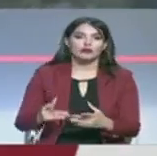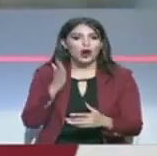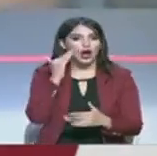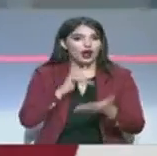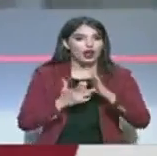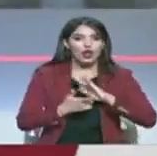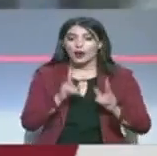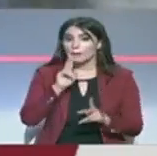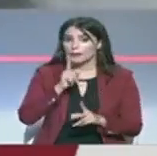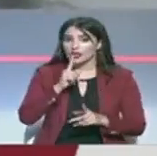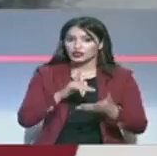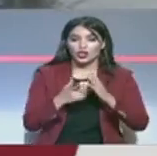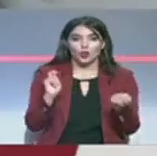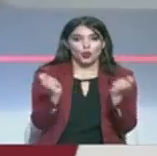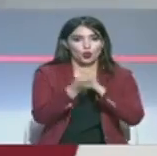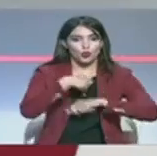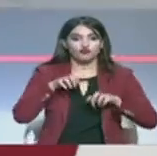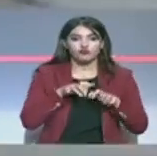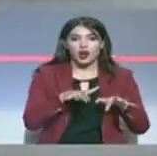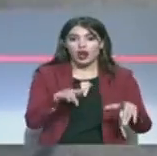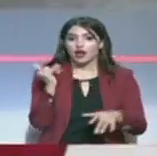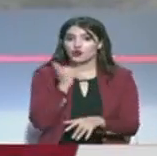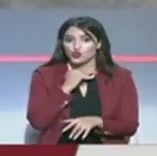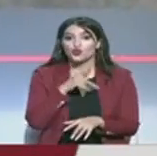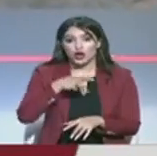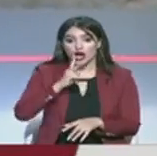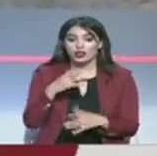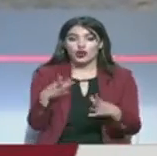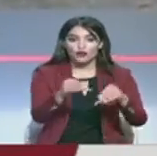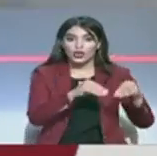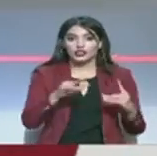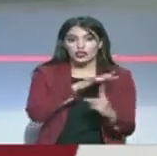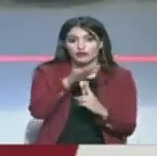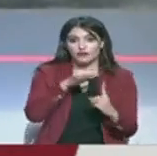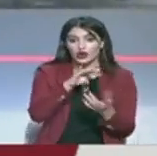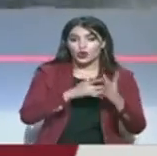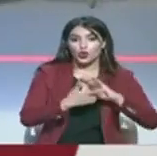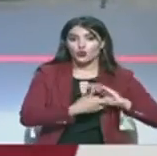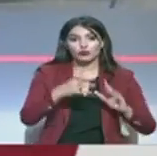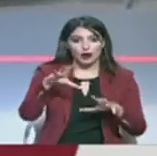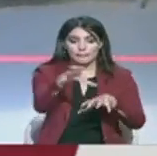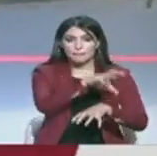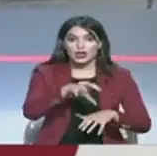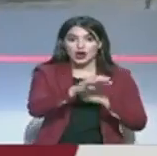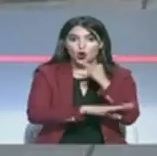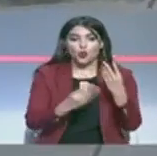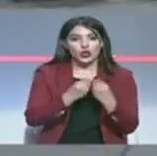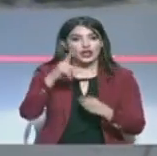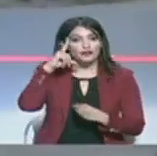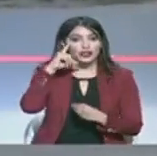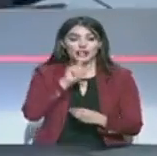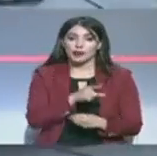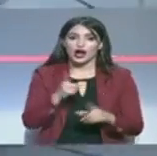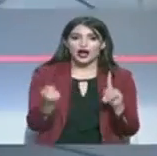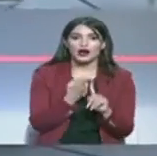مع الإبلاغ عن انتقال سريع لعدوى فيروس كورونا في أوساط المجتمعات المحلية في بعض المدن الرئيسية في ليبيا،